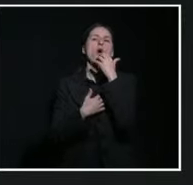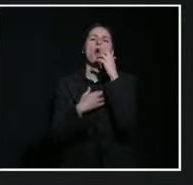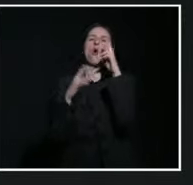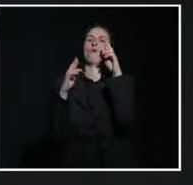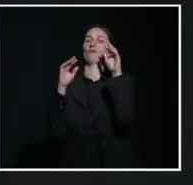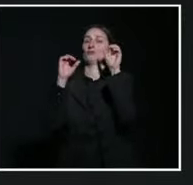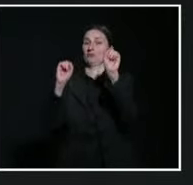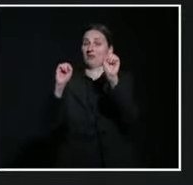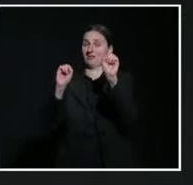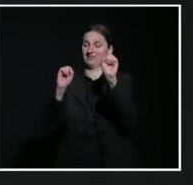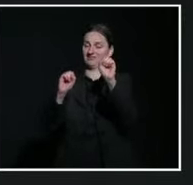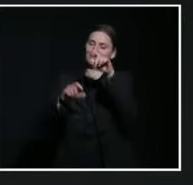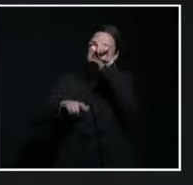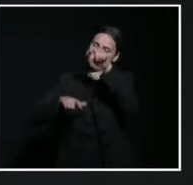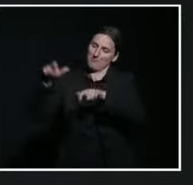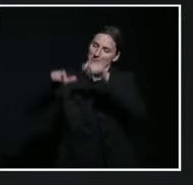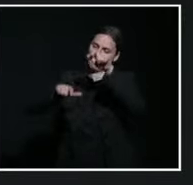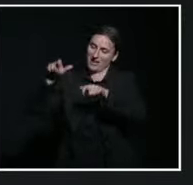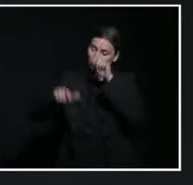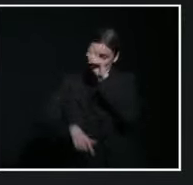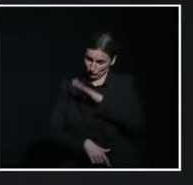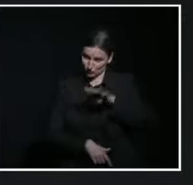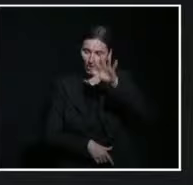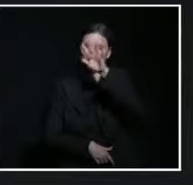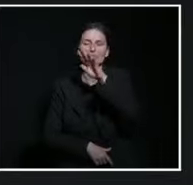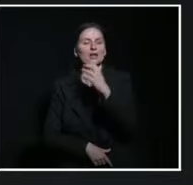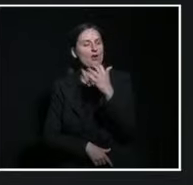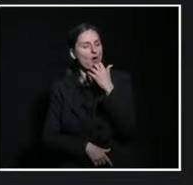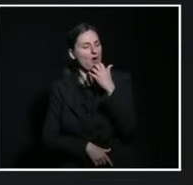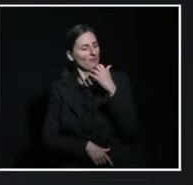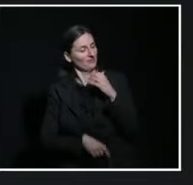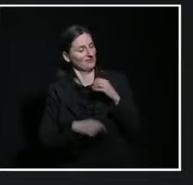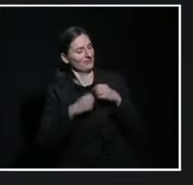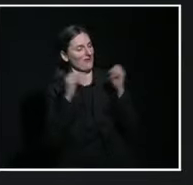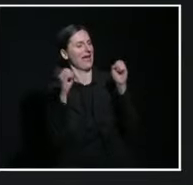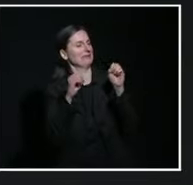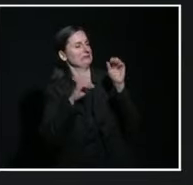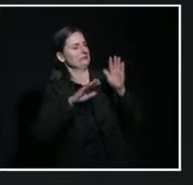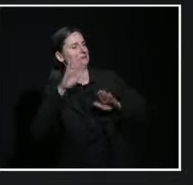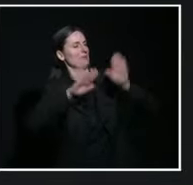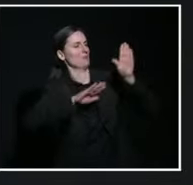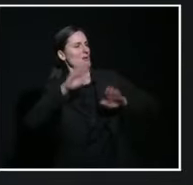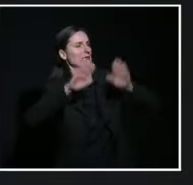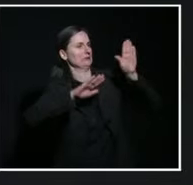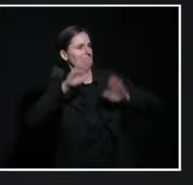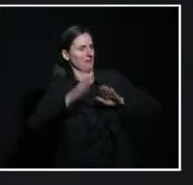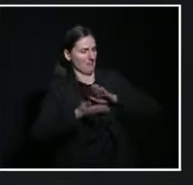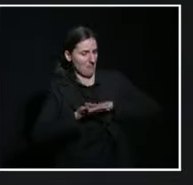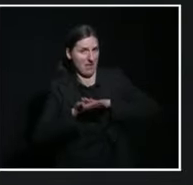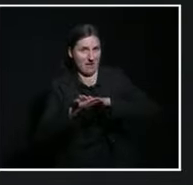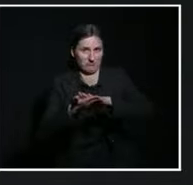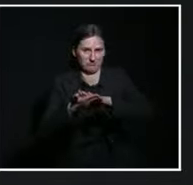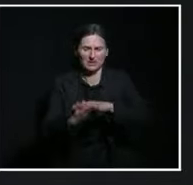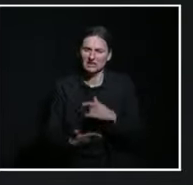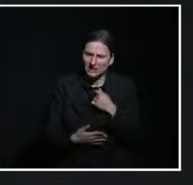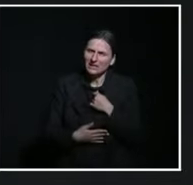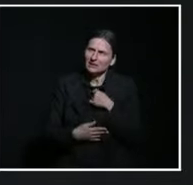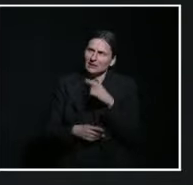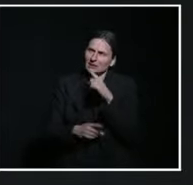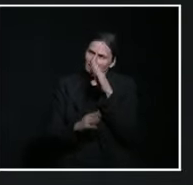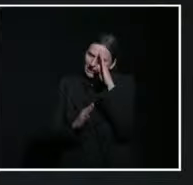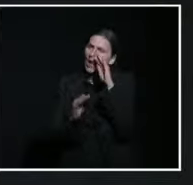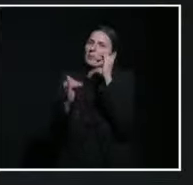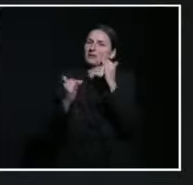meisten Menschen in unserem Land weiterhin der freiheitlichen Demokratie zugewandt bleiben. Diesen Anlass zur